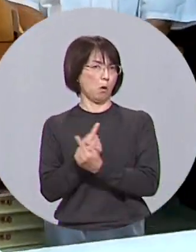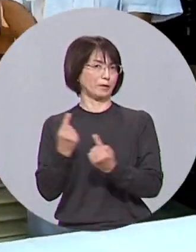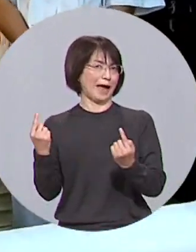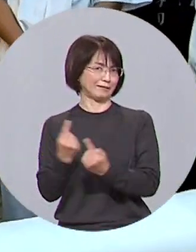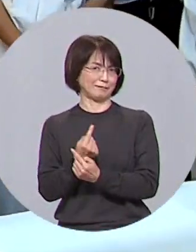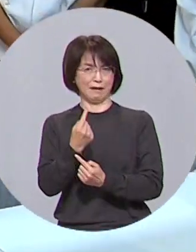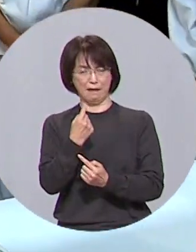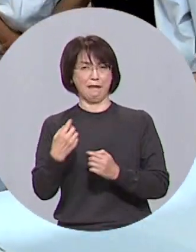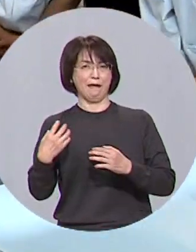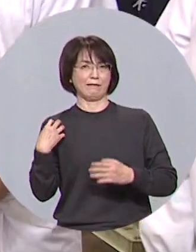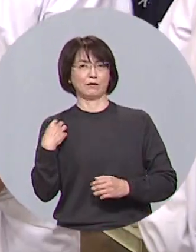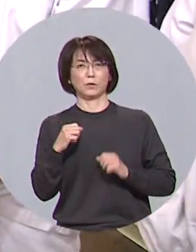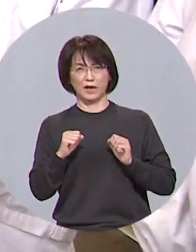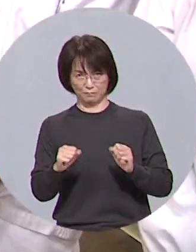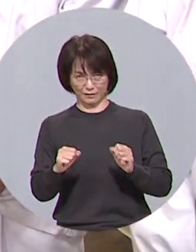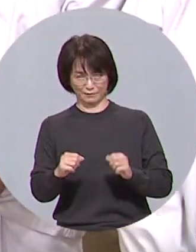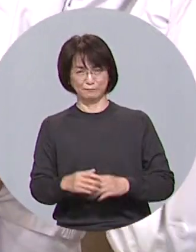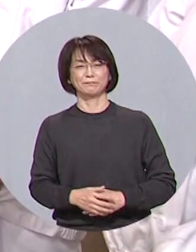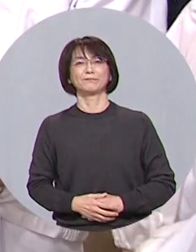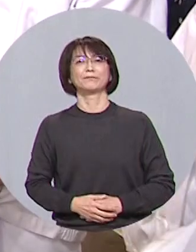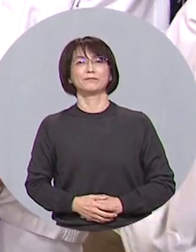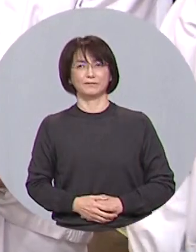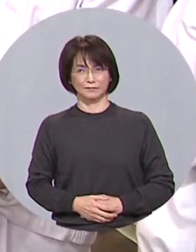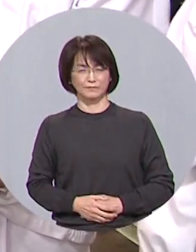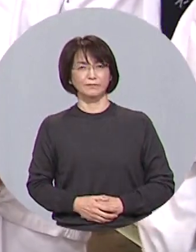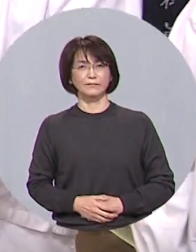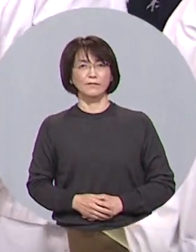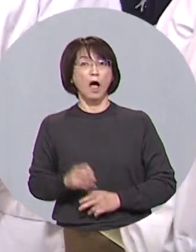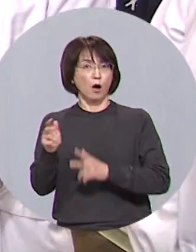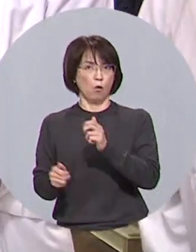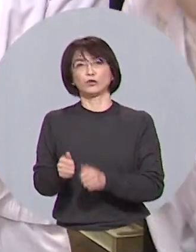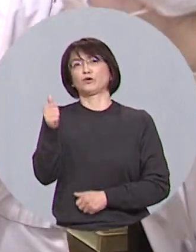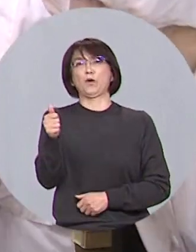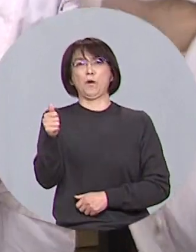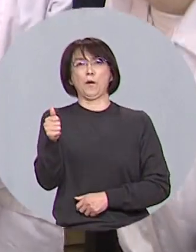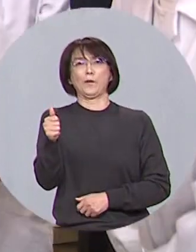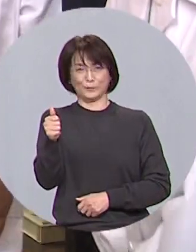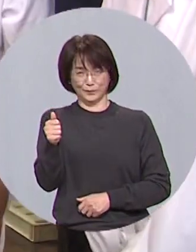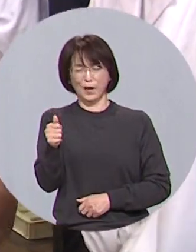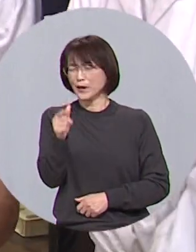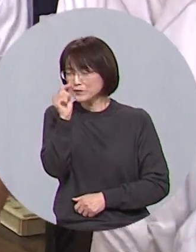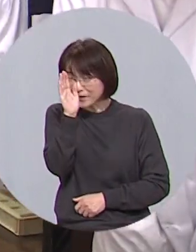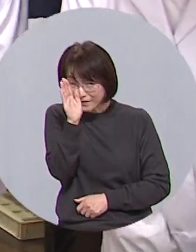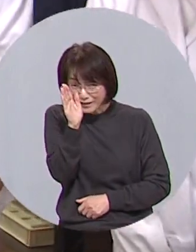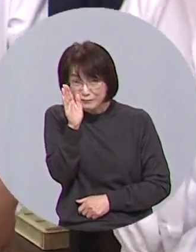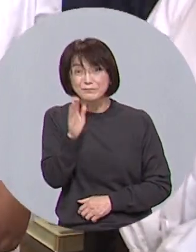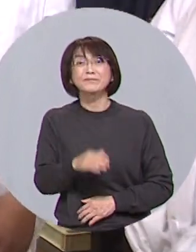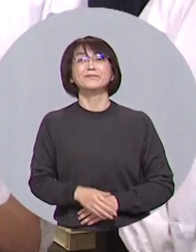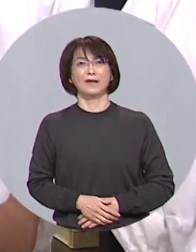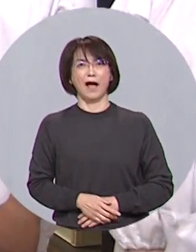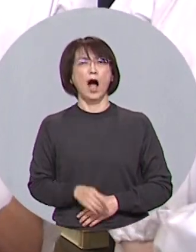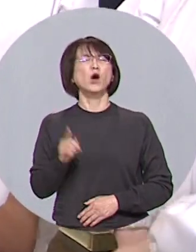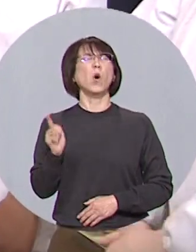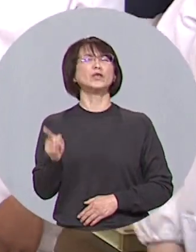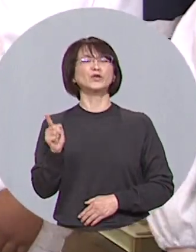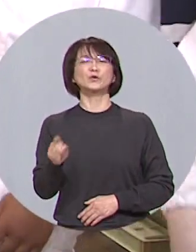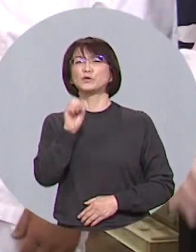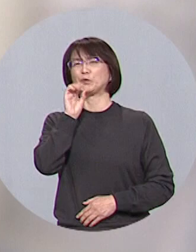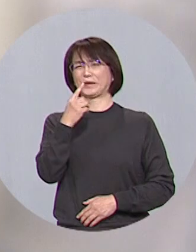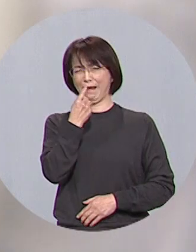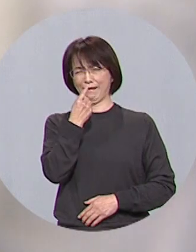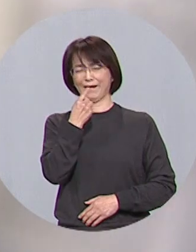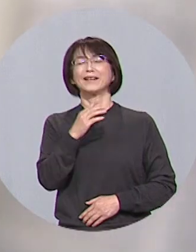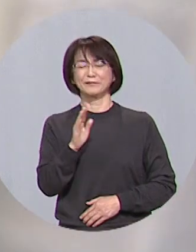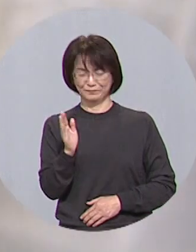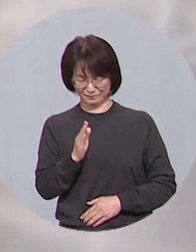こいつと交代でお願いします。す みません。弊社の工場長。 工場長。すみません。こいつで出ます。